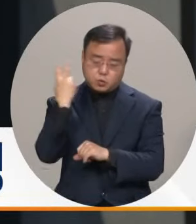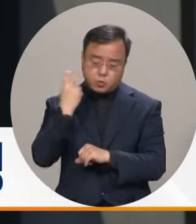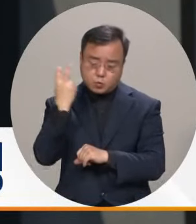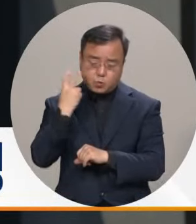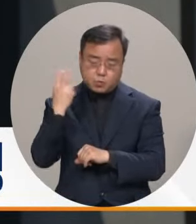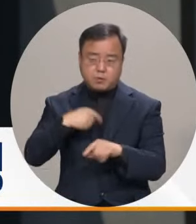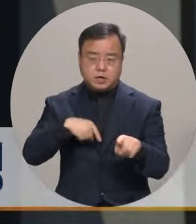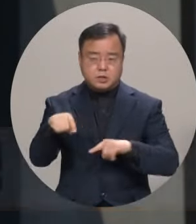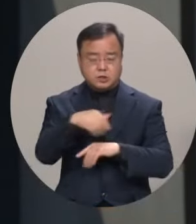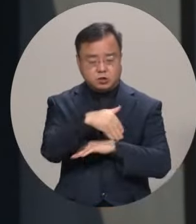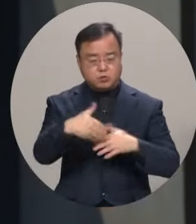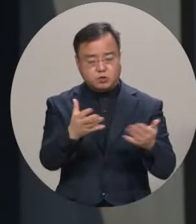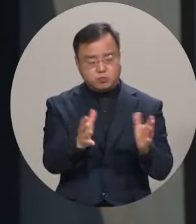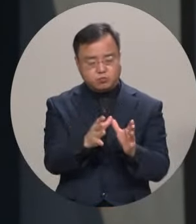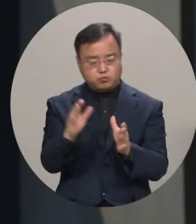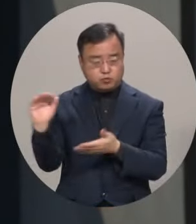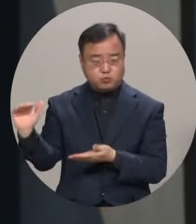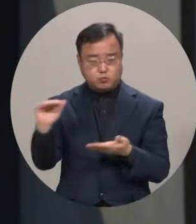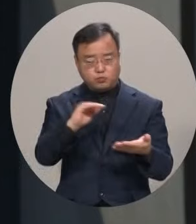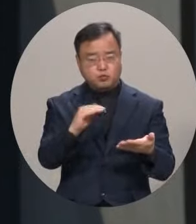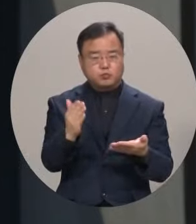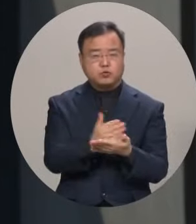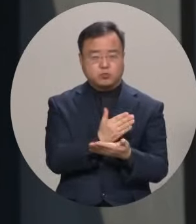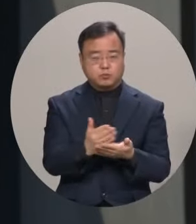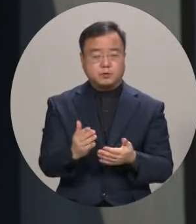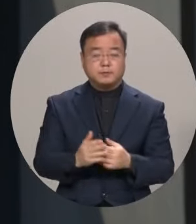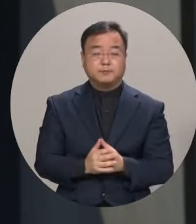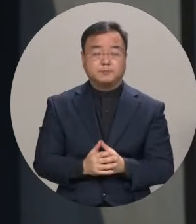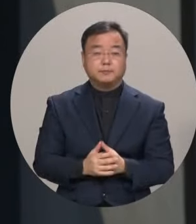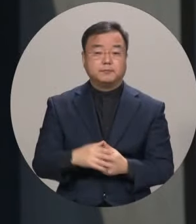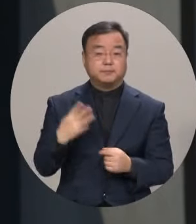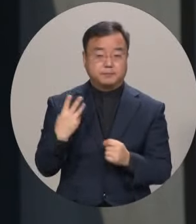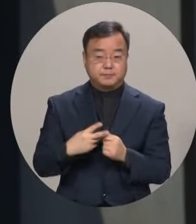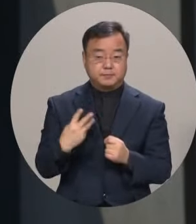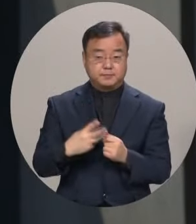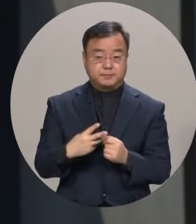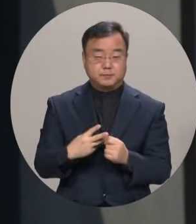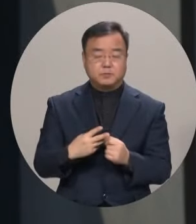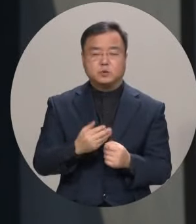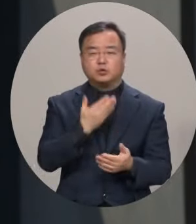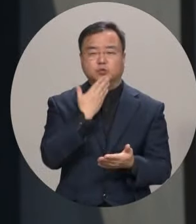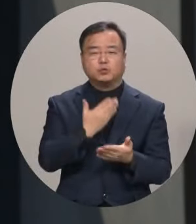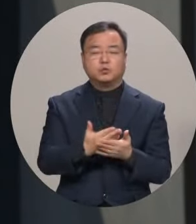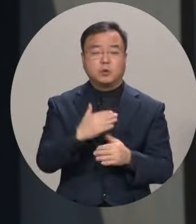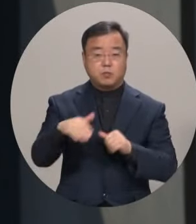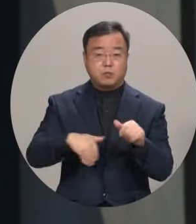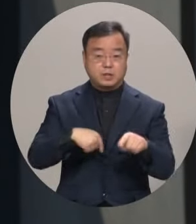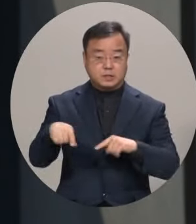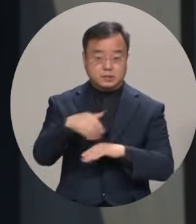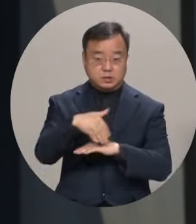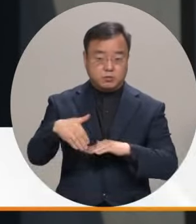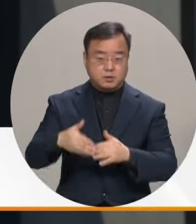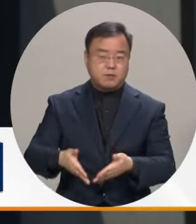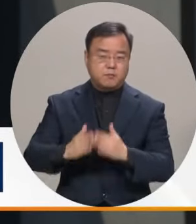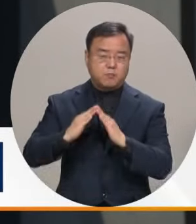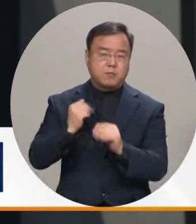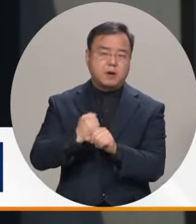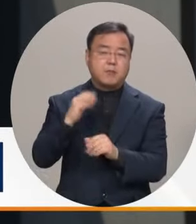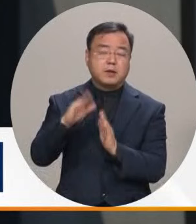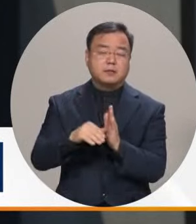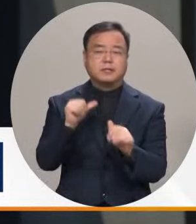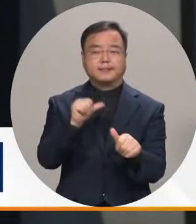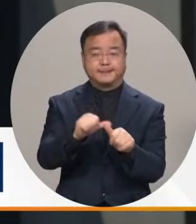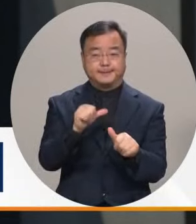정책 부서에 공유하는 역할을 할 예정입니다 세 번째로는 주요 환경 정책 수립 시 자문하는 역할입니다